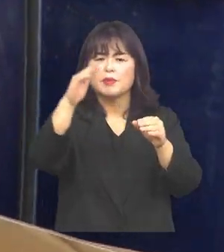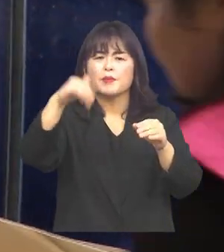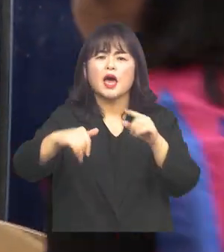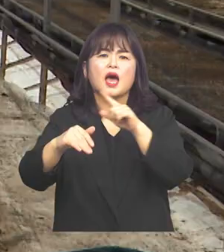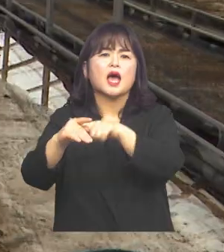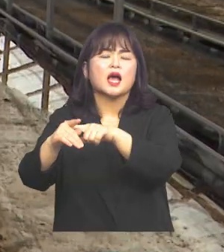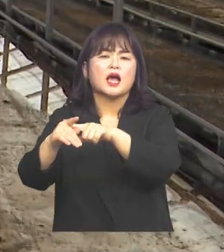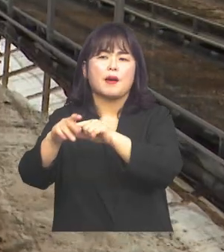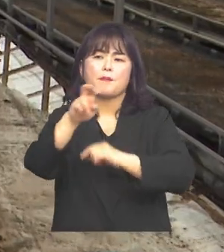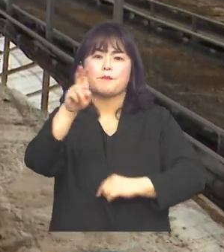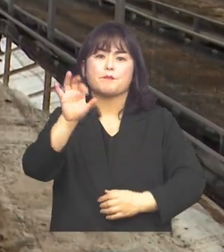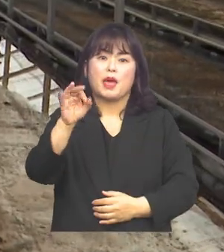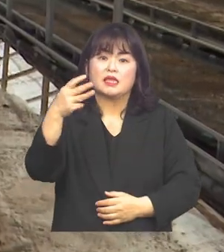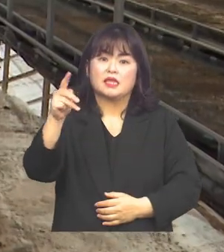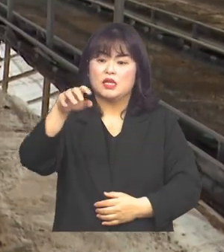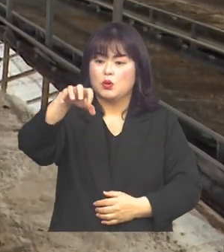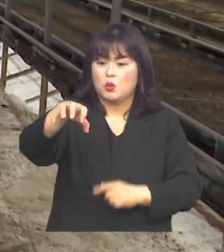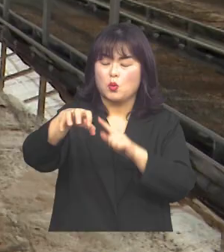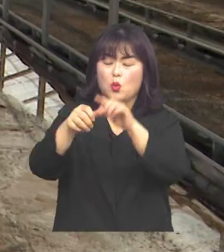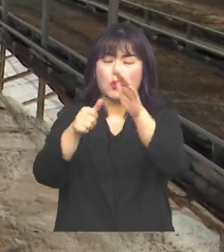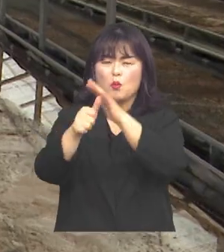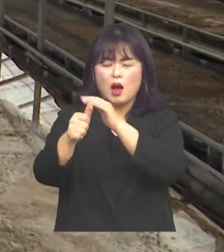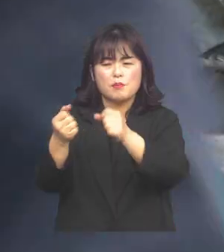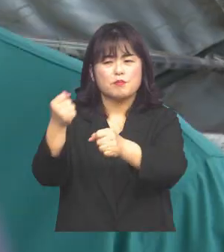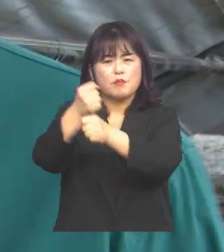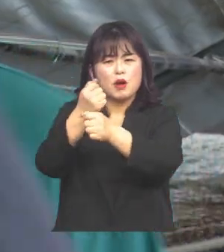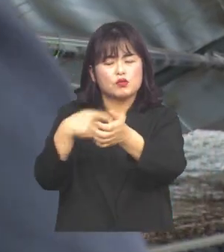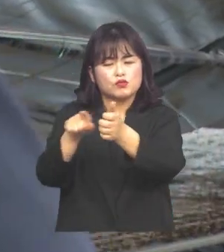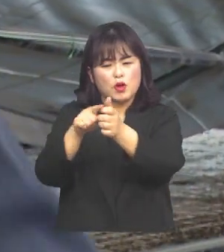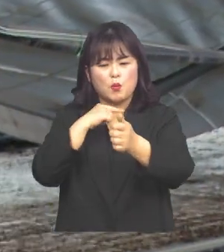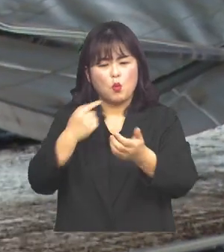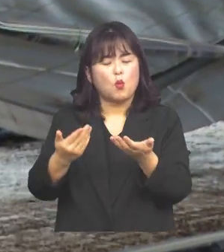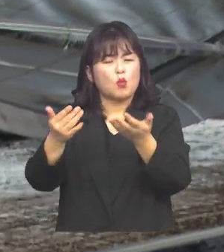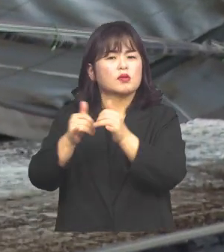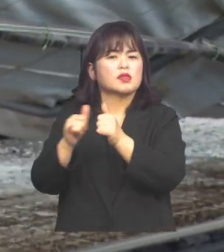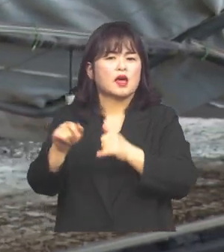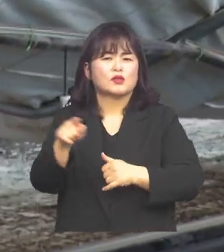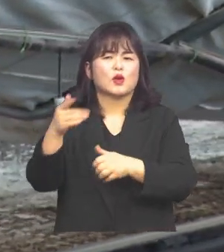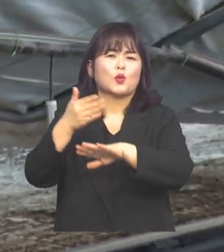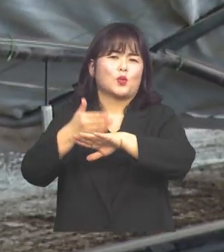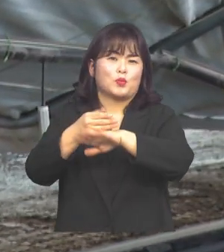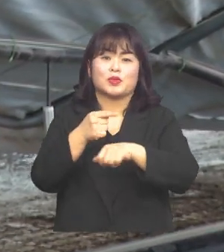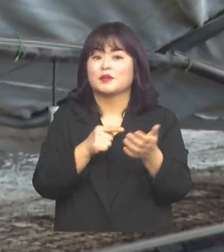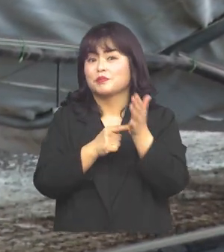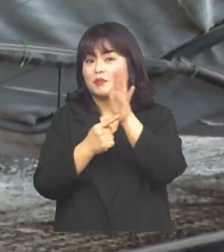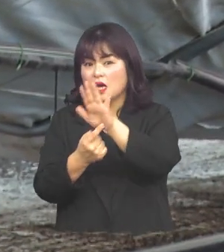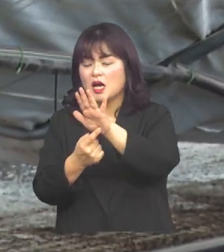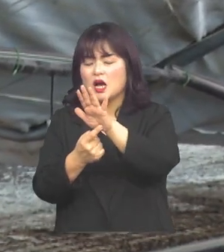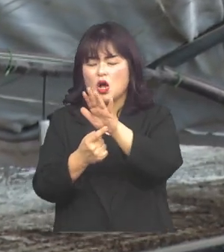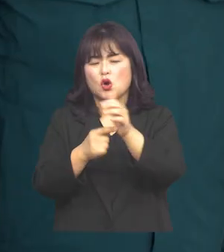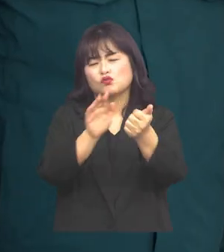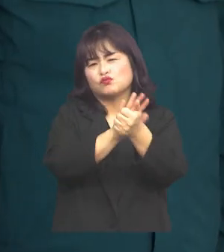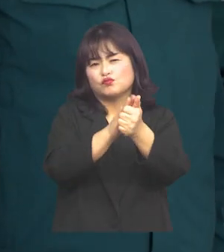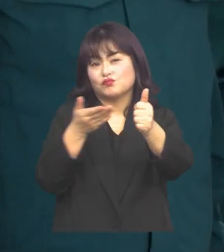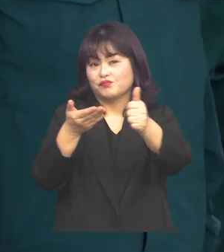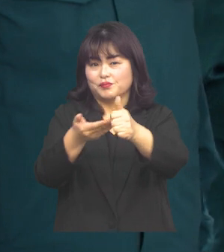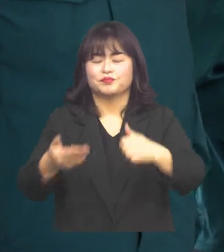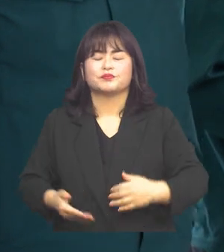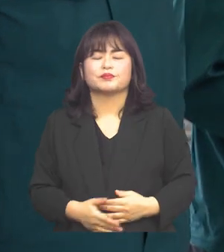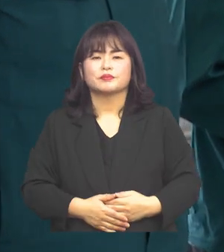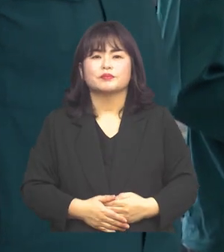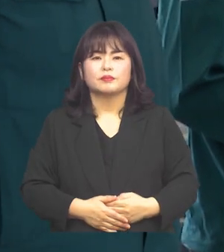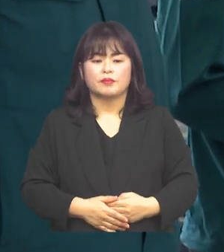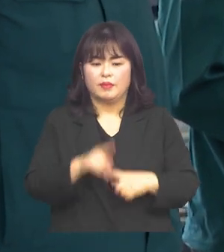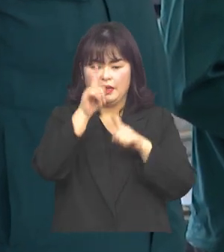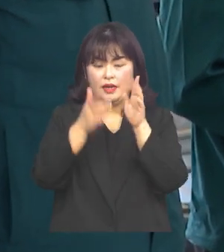피해가 발생한 원산면 맹리의 화훼 농장을 찾아 복구 작업을 돕는 자원봉사자들에게 고마움을 전하고 농장주를